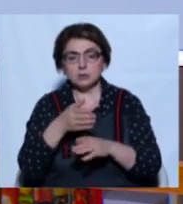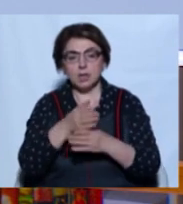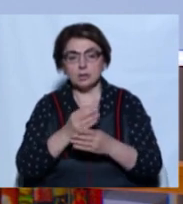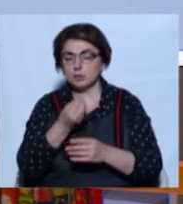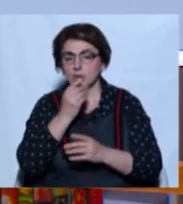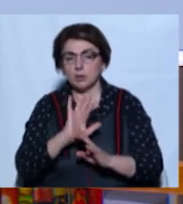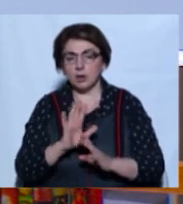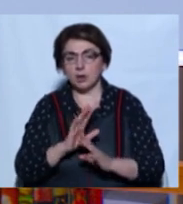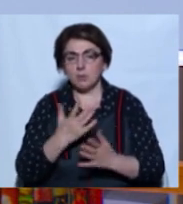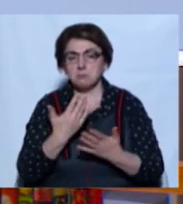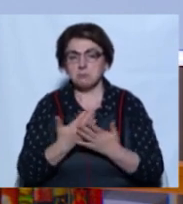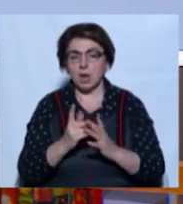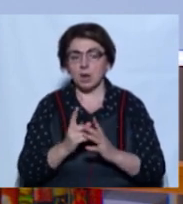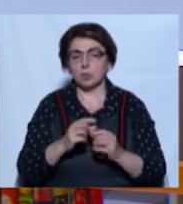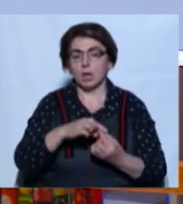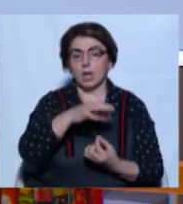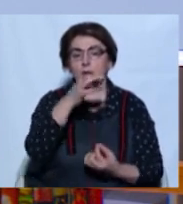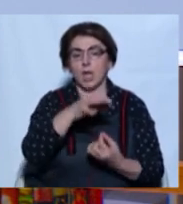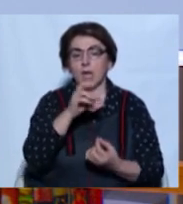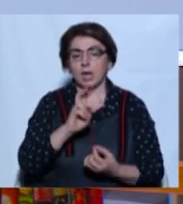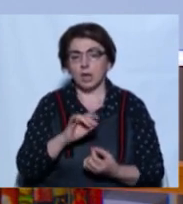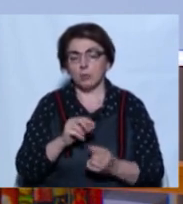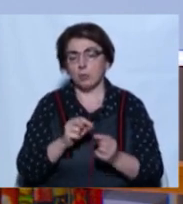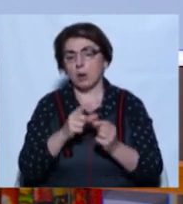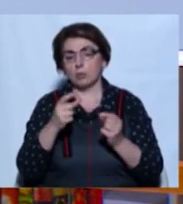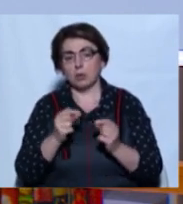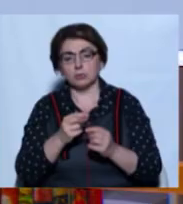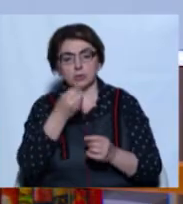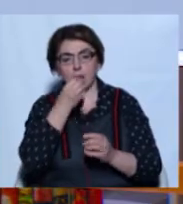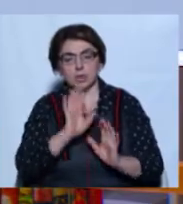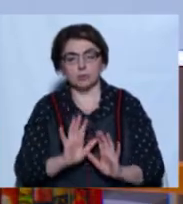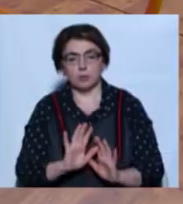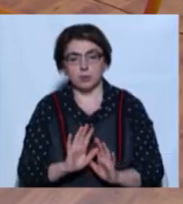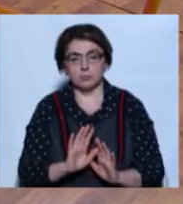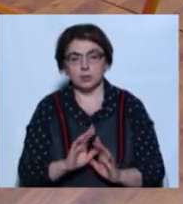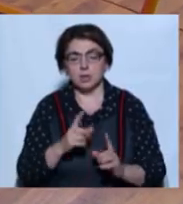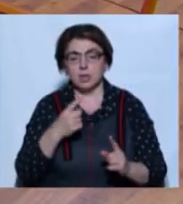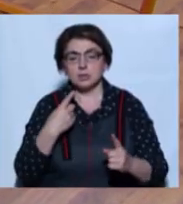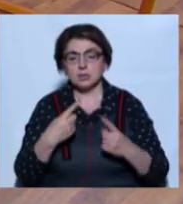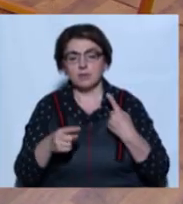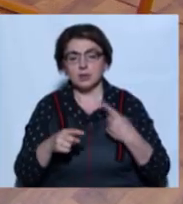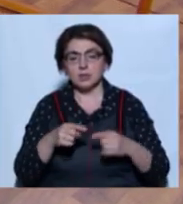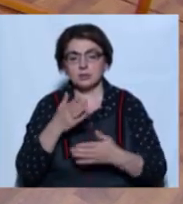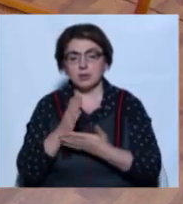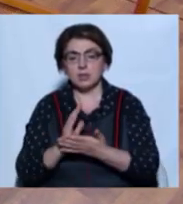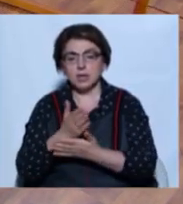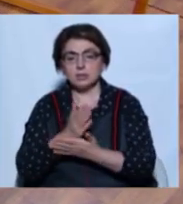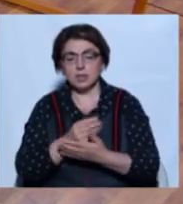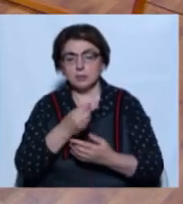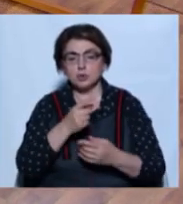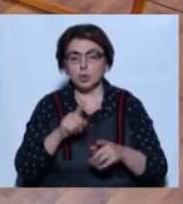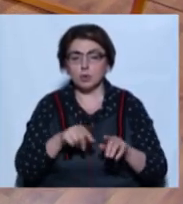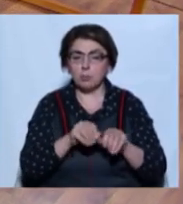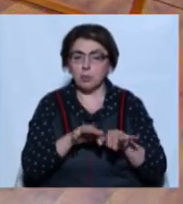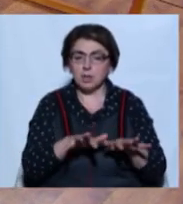არ ჭამს. მაგალითად მარტო ღერუებით ან მარტო ფოთლებით არ იკვებება. სხვადასხვა ნაწილებით იკვებებიან, ზოგი